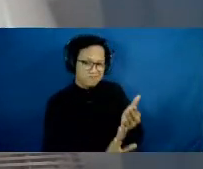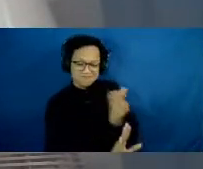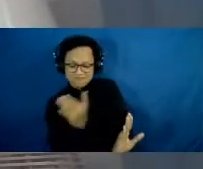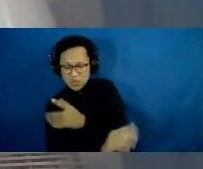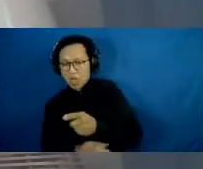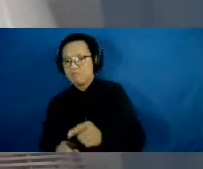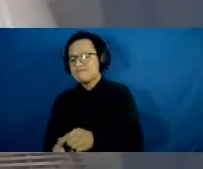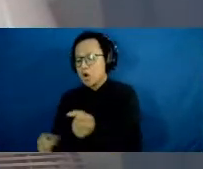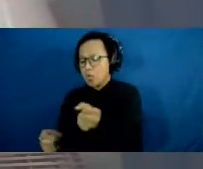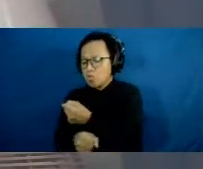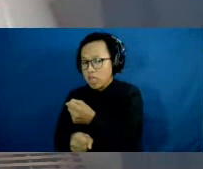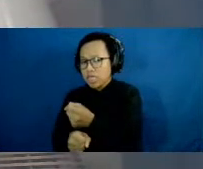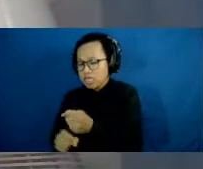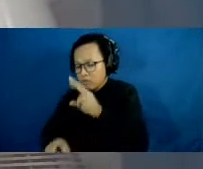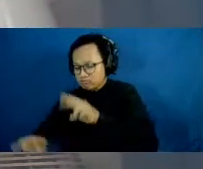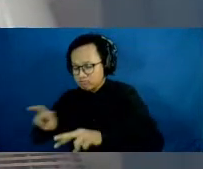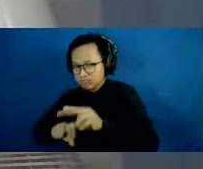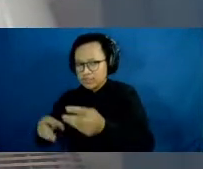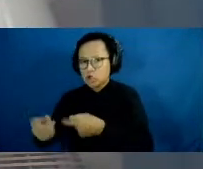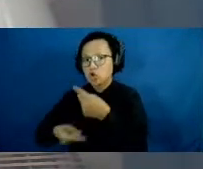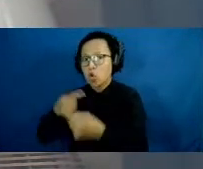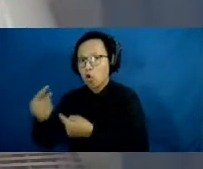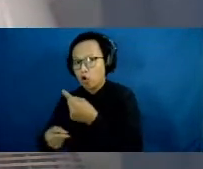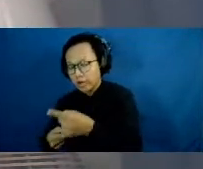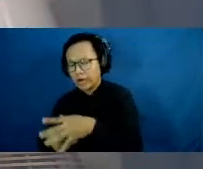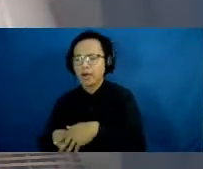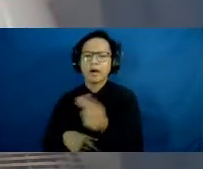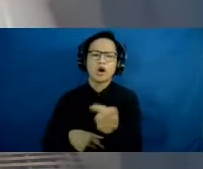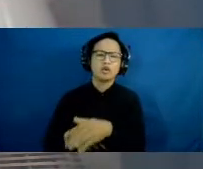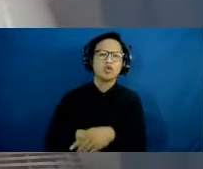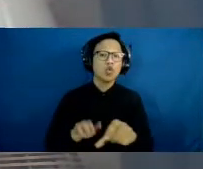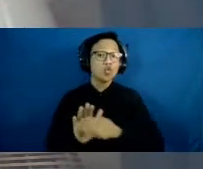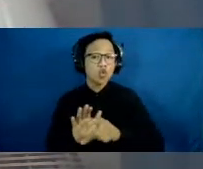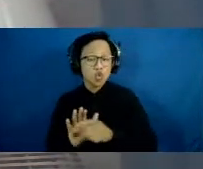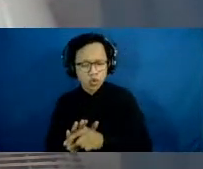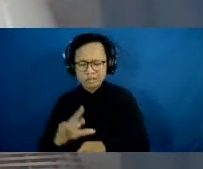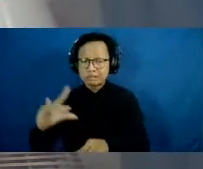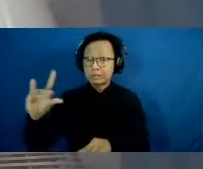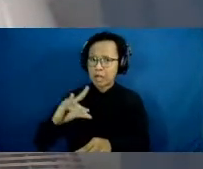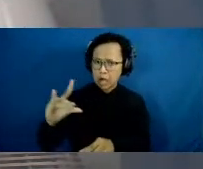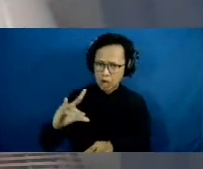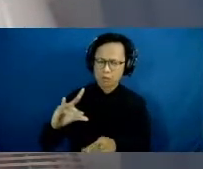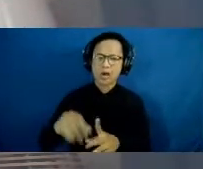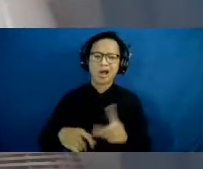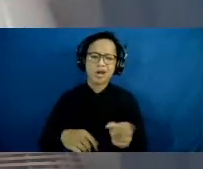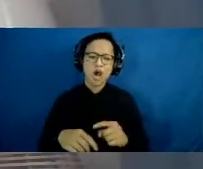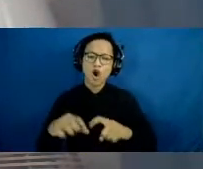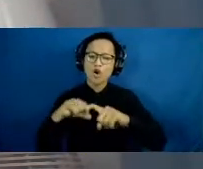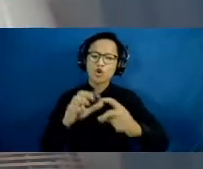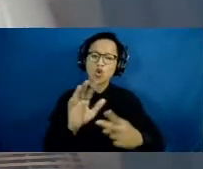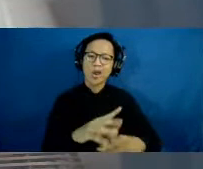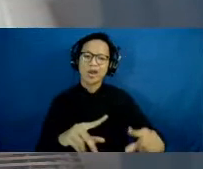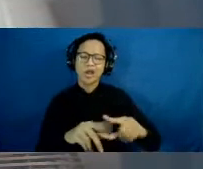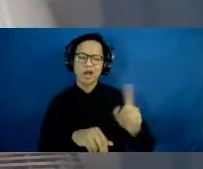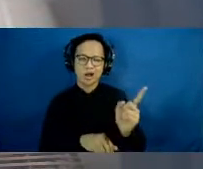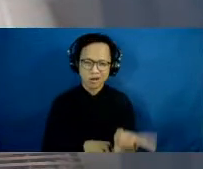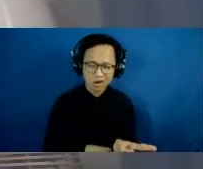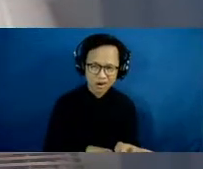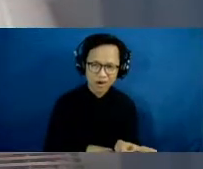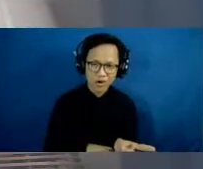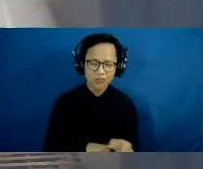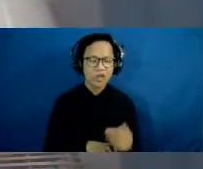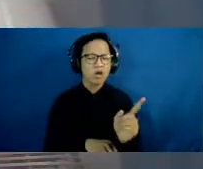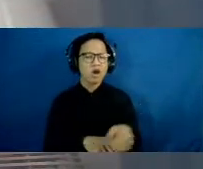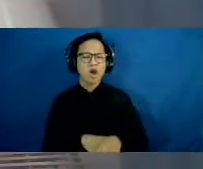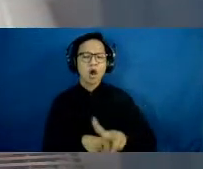netizen dengan cara, kan kalau di Instagram tuh kan kita bisa Q&A juga bisa, kita bisa ada kayak opsi